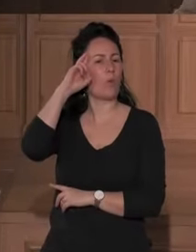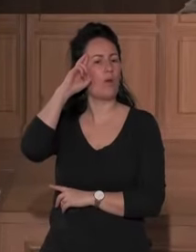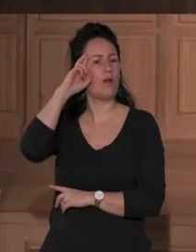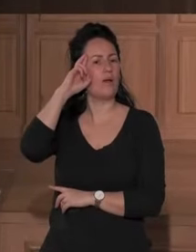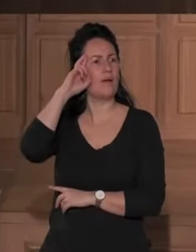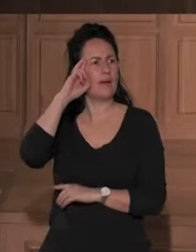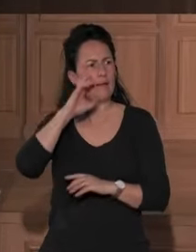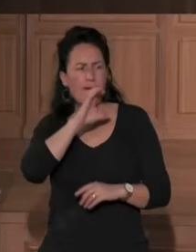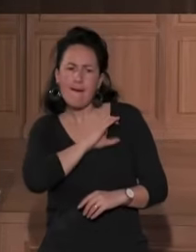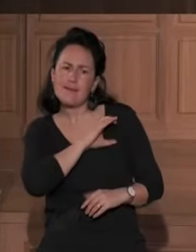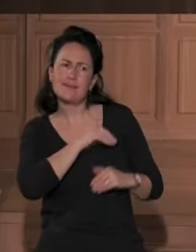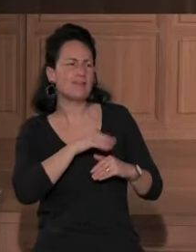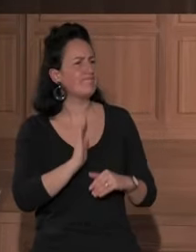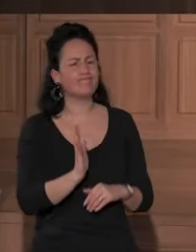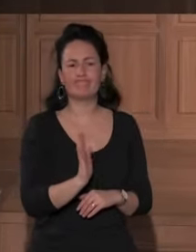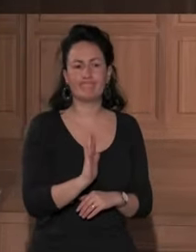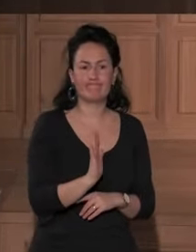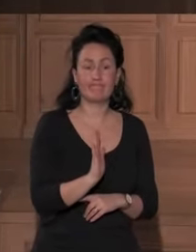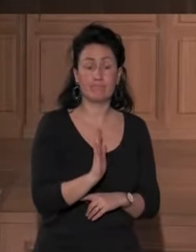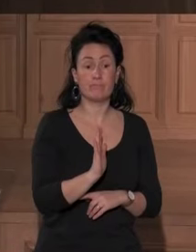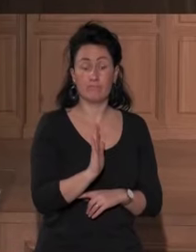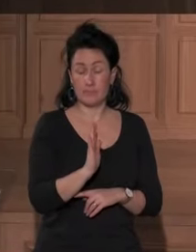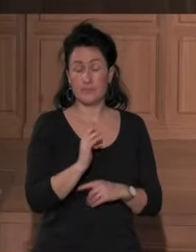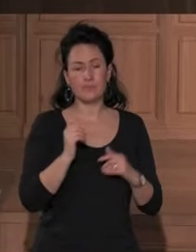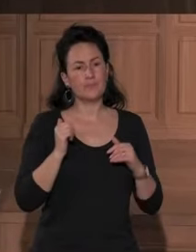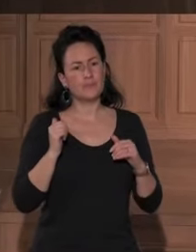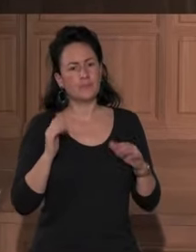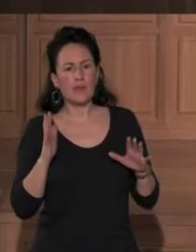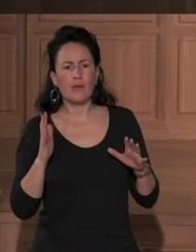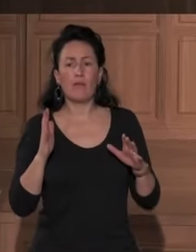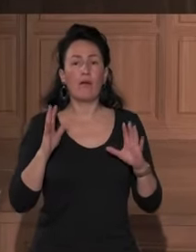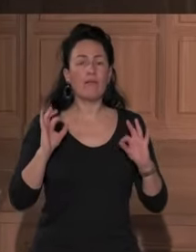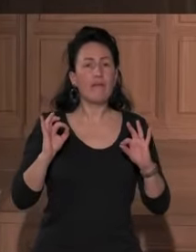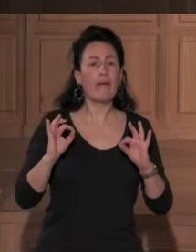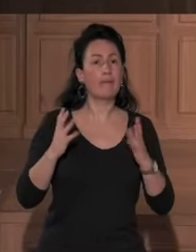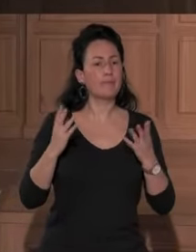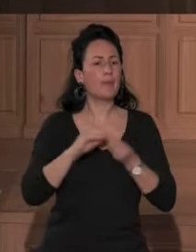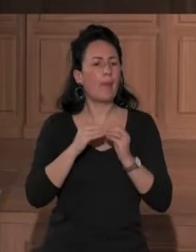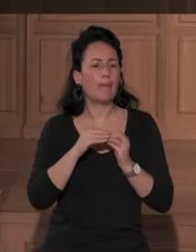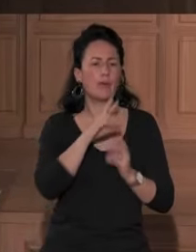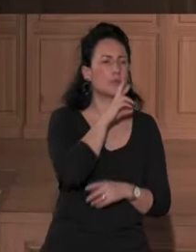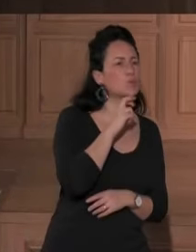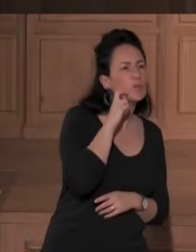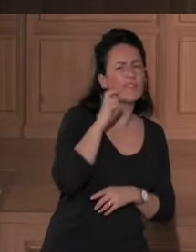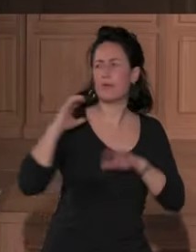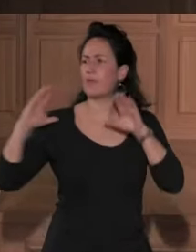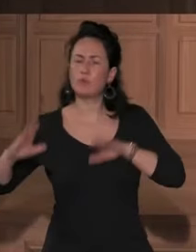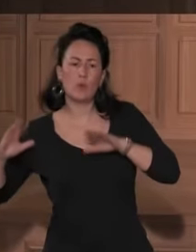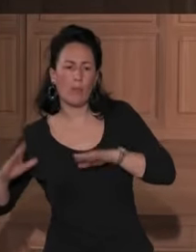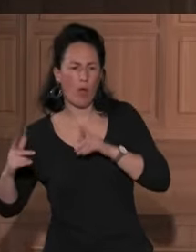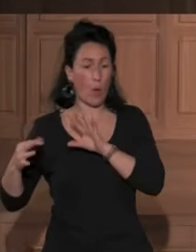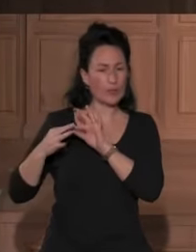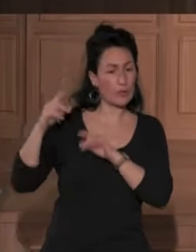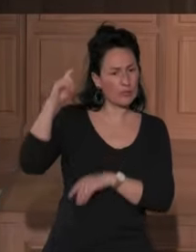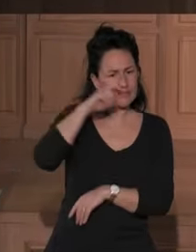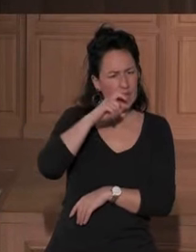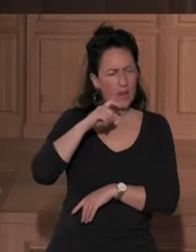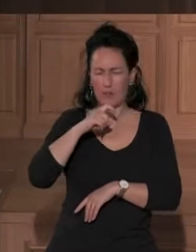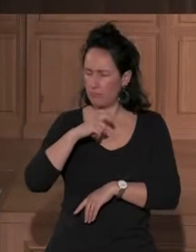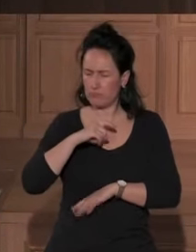découragé. Et Dieu sait que, voilà, après les rapports, communauté juive, communauté musulmane et tout, on a travaillé avec